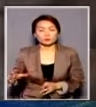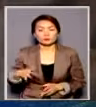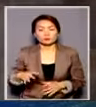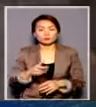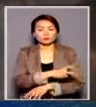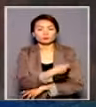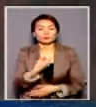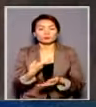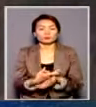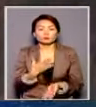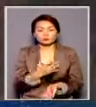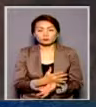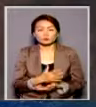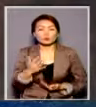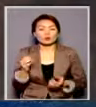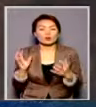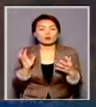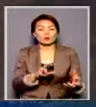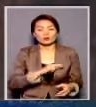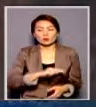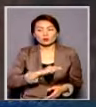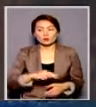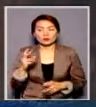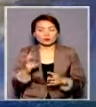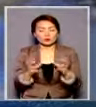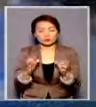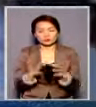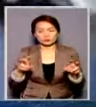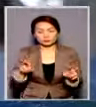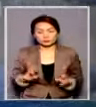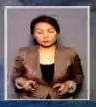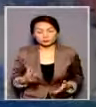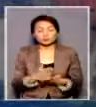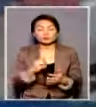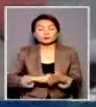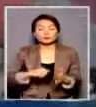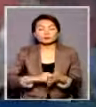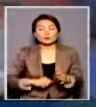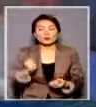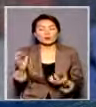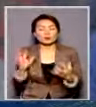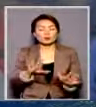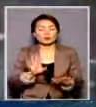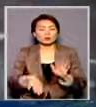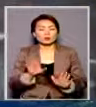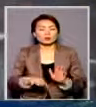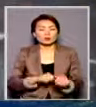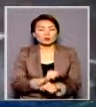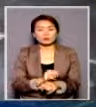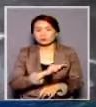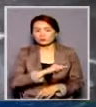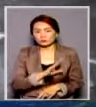доставлены в больницу в автобусе находились работники фруктово-овощной компании причиной аварии вероятно стал отказ тормоза автомобиля